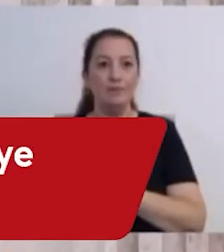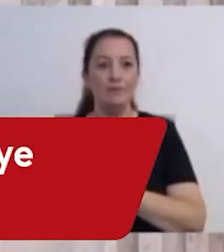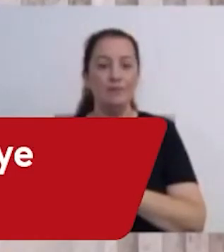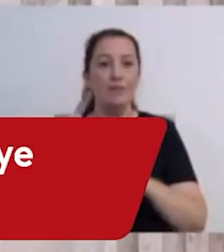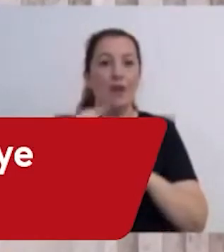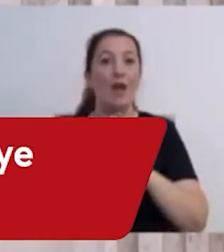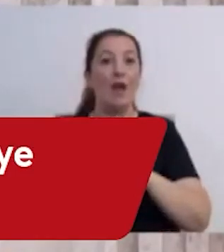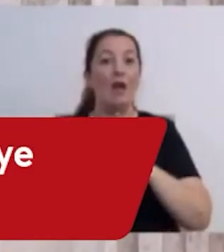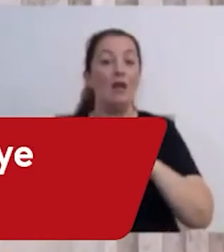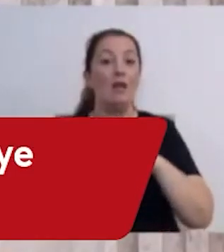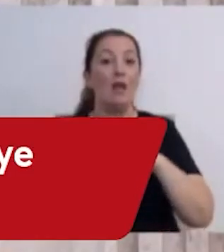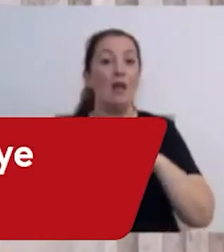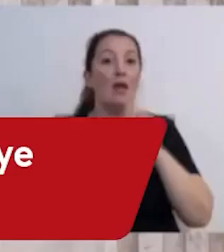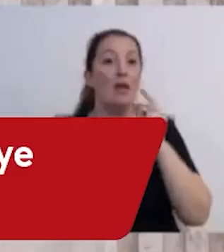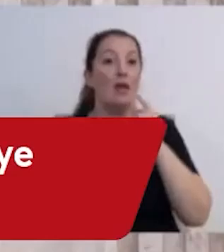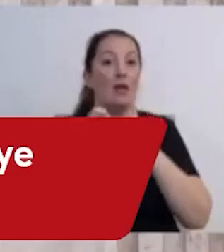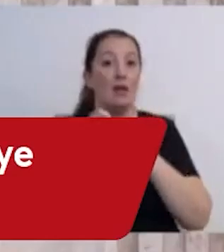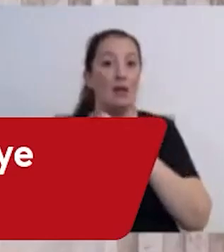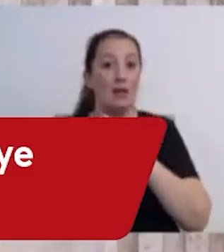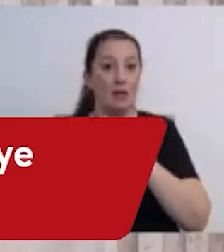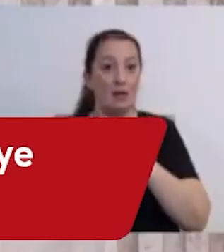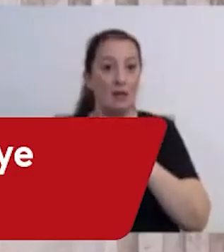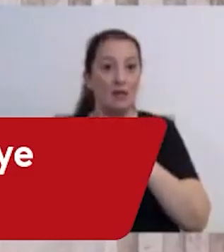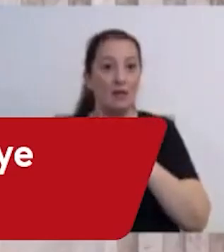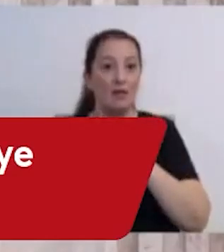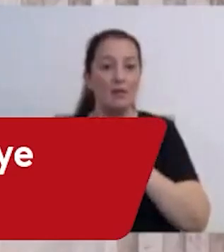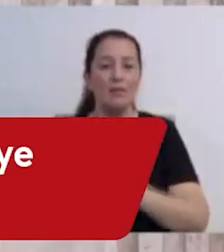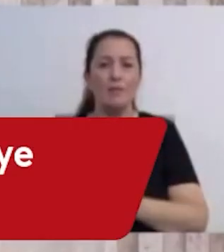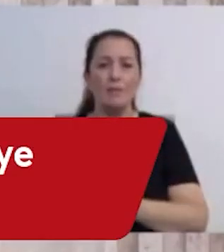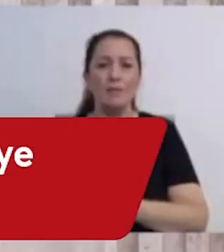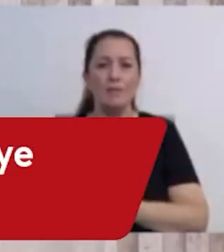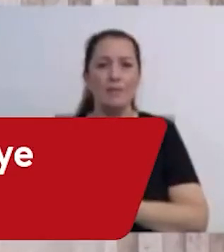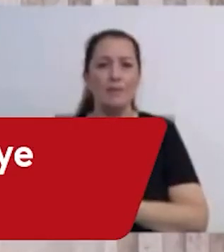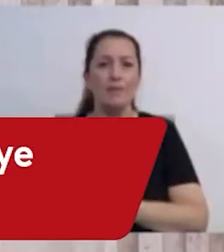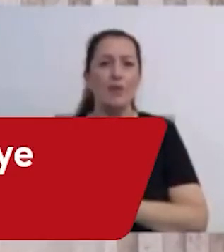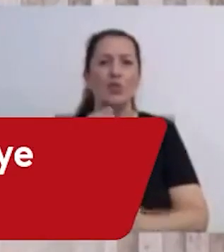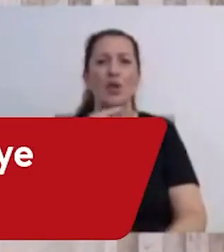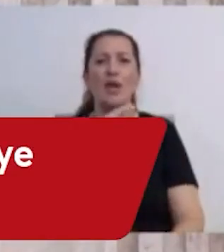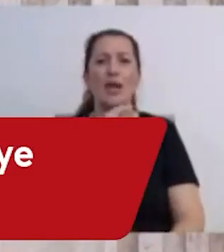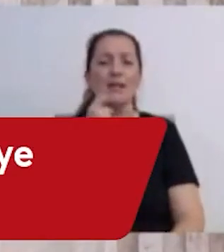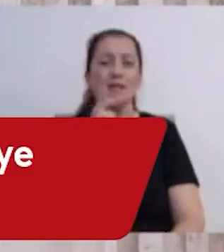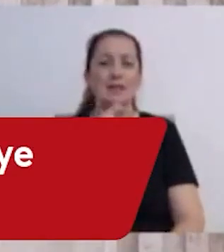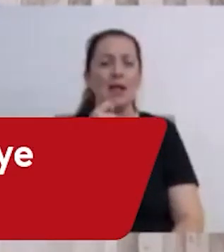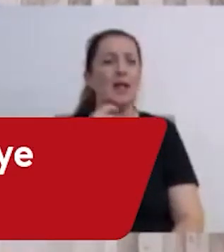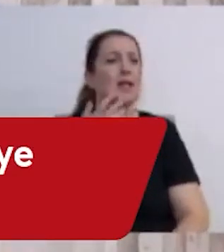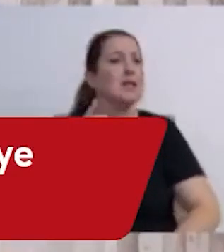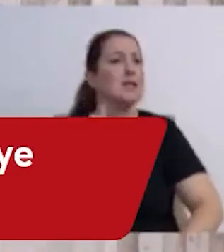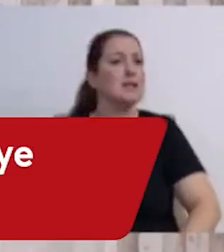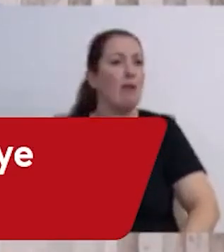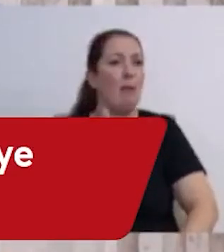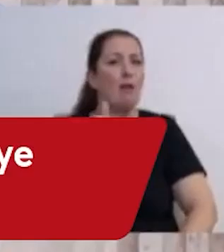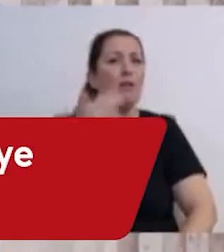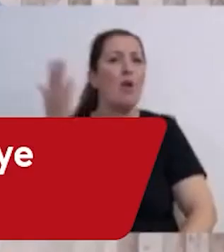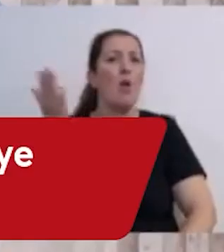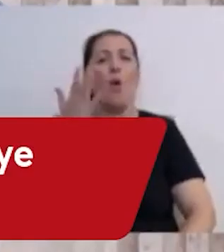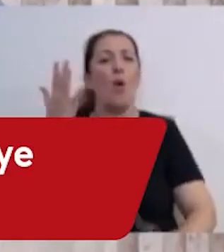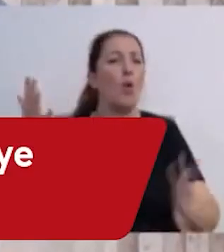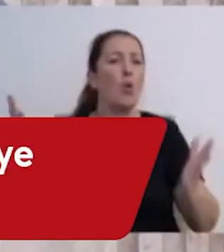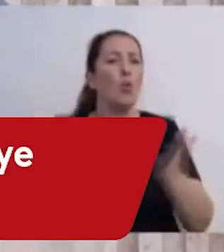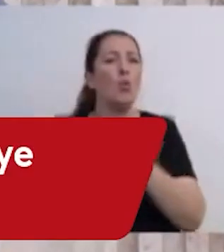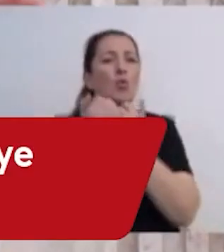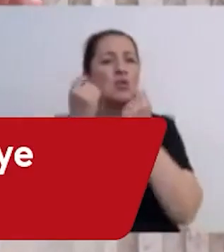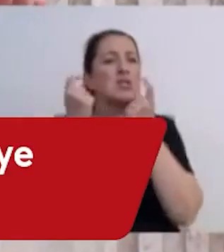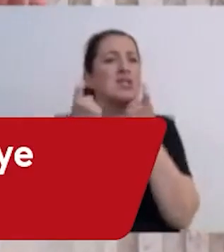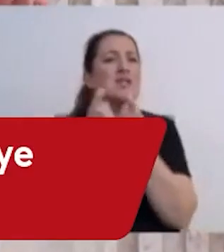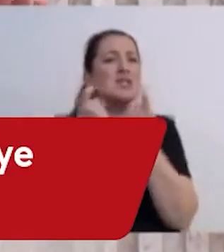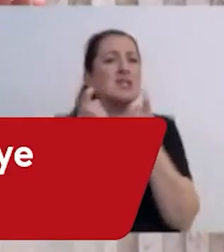Tahir, yürek ye, biz çok eskiden yedik yüreği. Çok eskiden. Ne zaman biliyor musun? Ta Kurtuluş Savaşı, Kuvayi